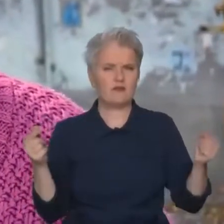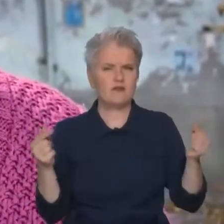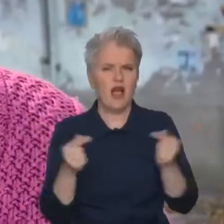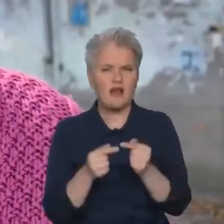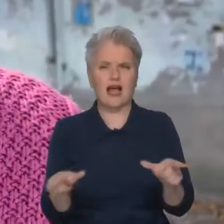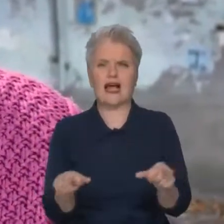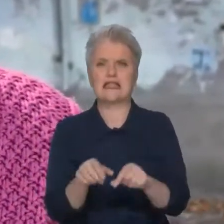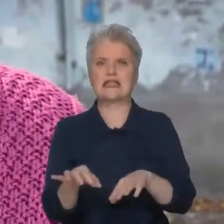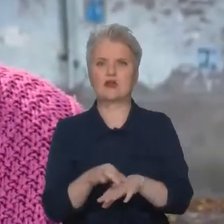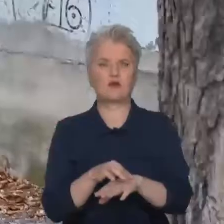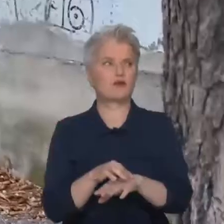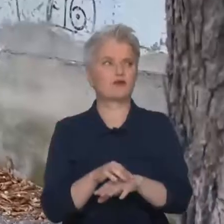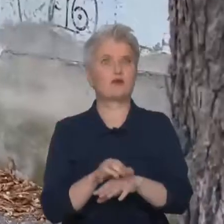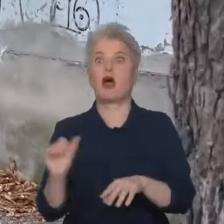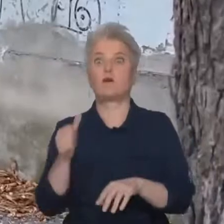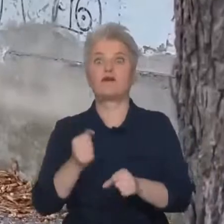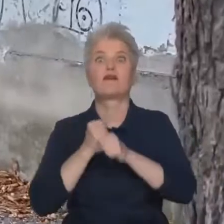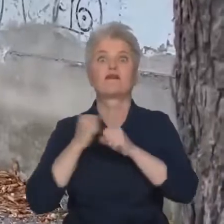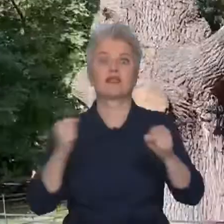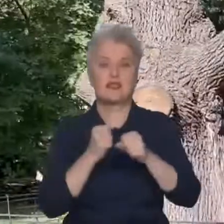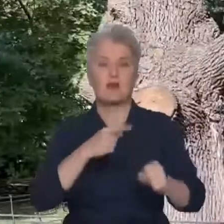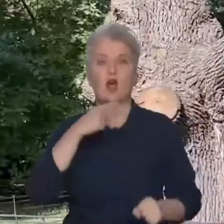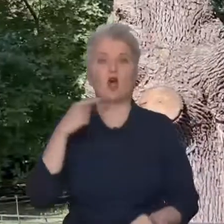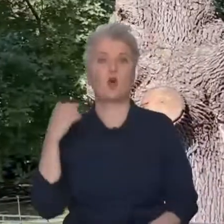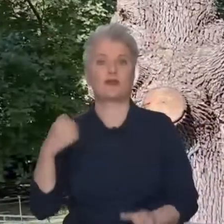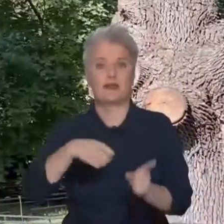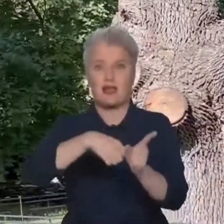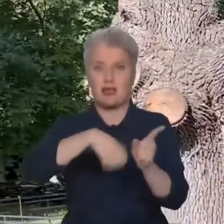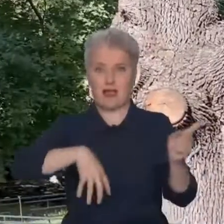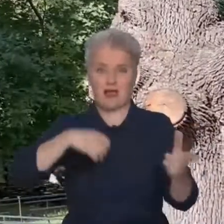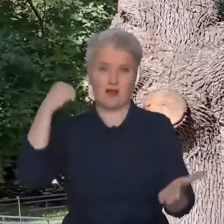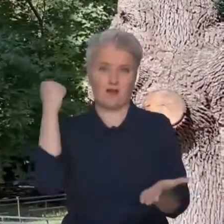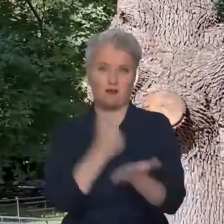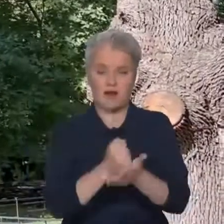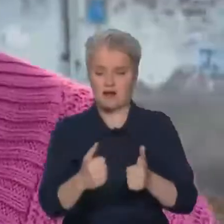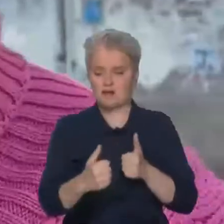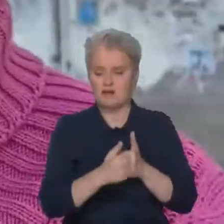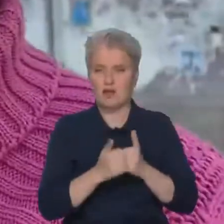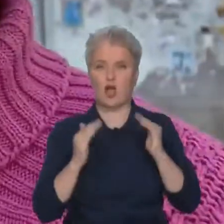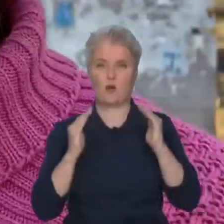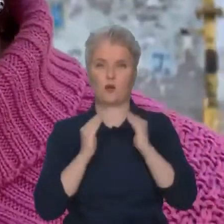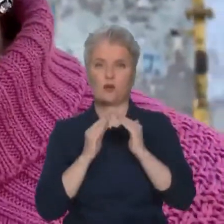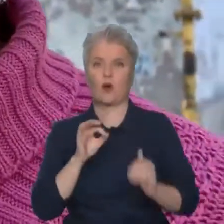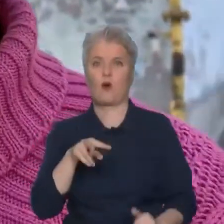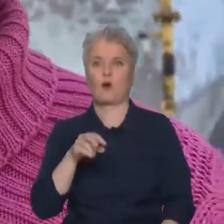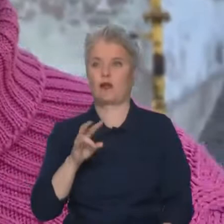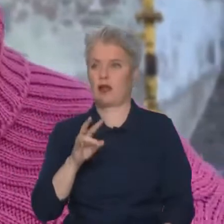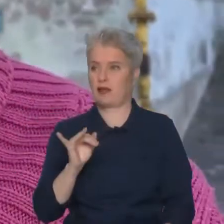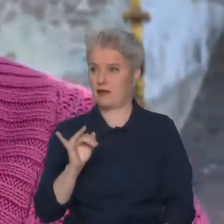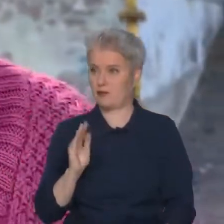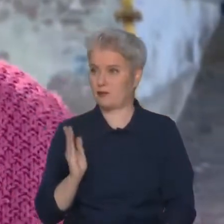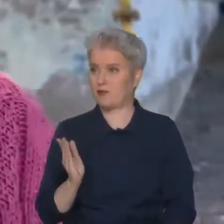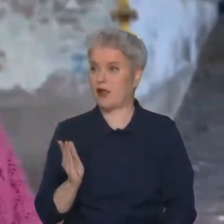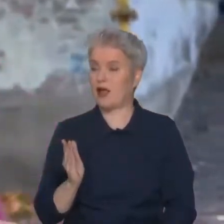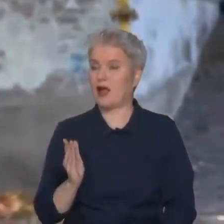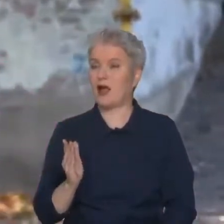мужем перші взриви почалися. Російська ракета впала за кілька метрів від будинку Олени. Где-то, я говорю, где-то в городе.